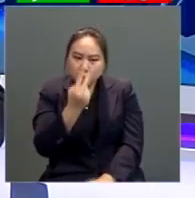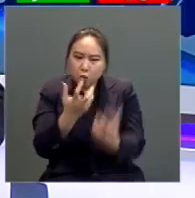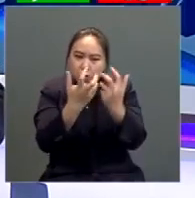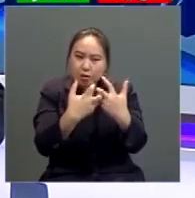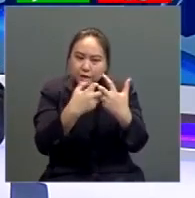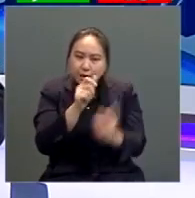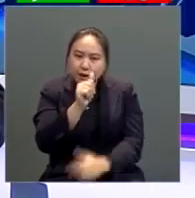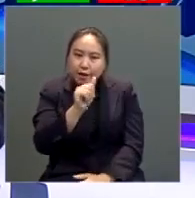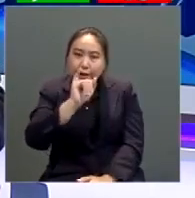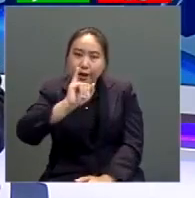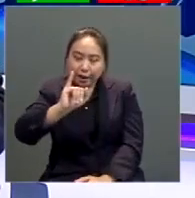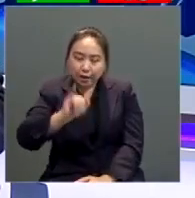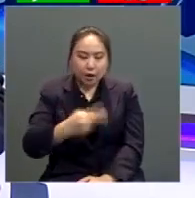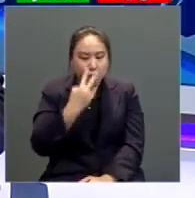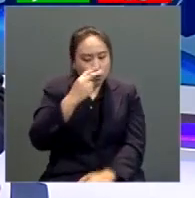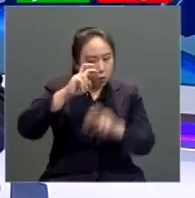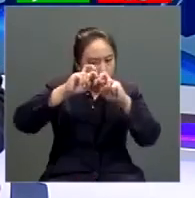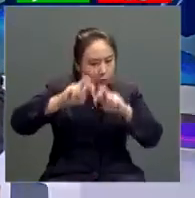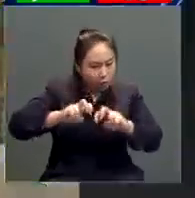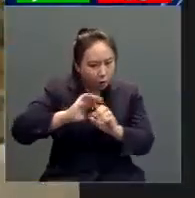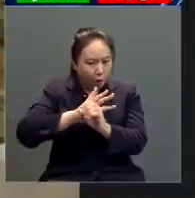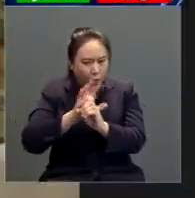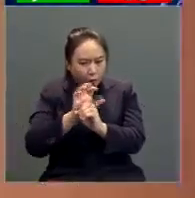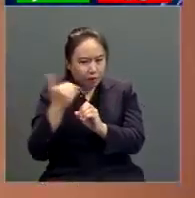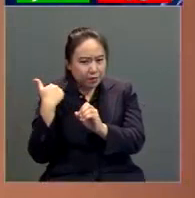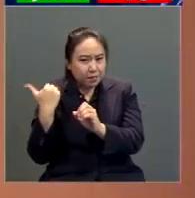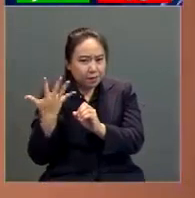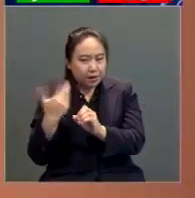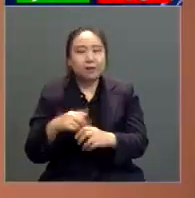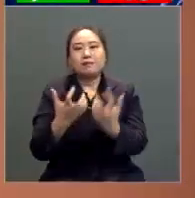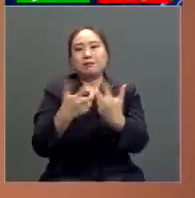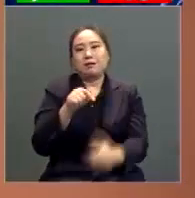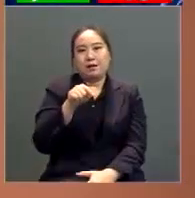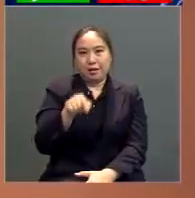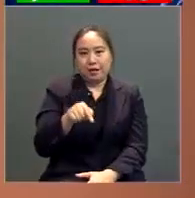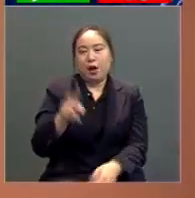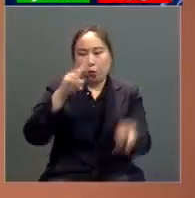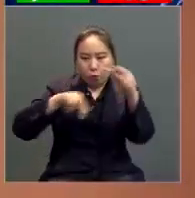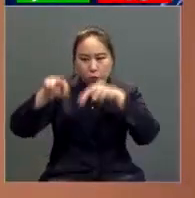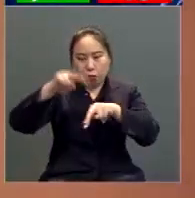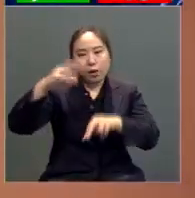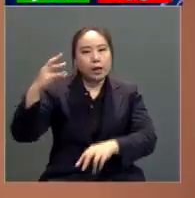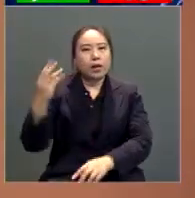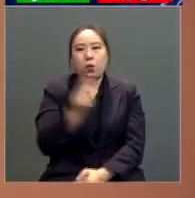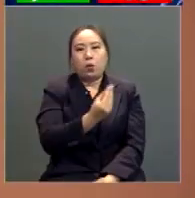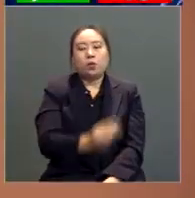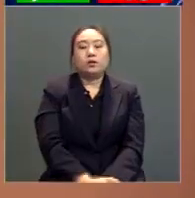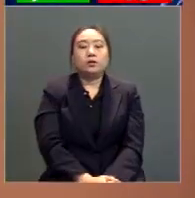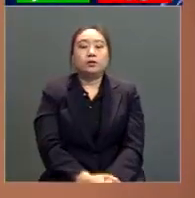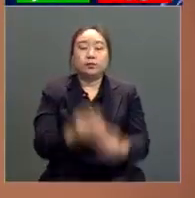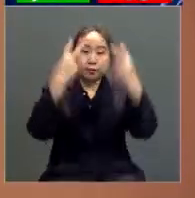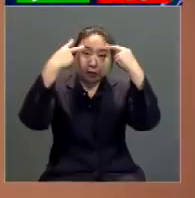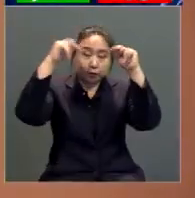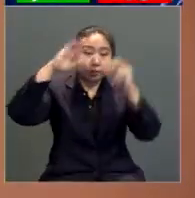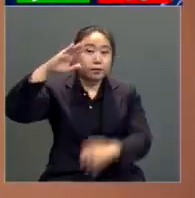ราะห์การติดเชื้อโควิด -19 ซึ่งเครื่องตัวนี้นะฮะจะทำให้การตรวจวิเคราะห์นั้นมีความรวดเร็วมากยิ่งขึ้นครับโดยพลเอกประยุทธ์